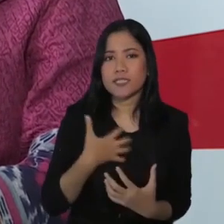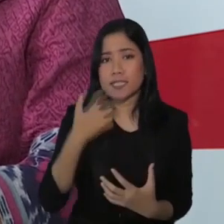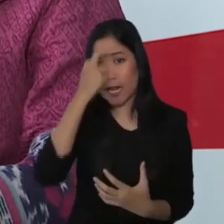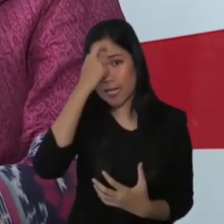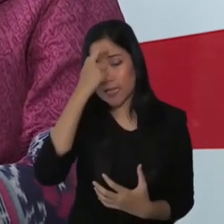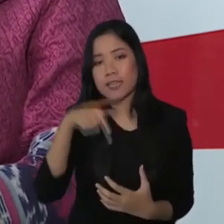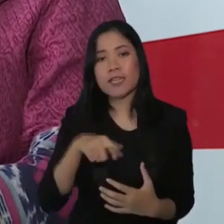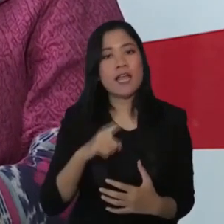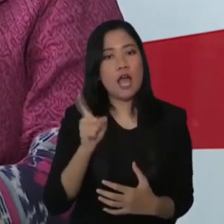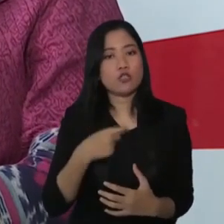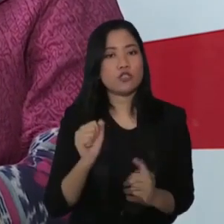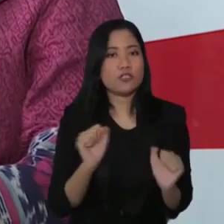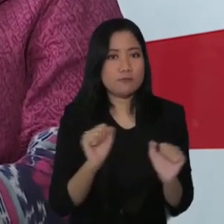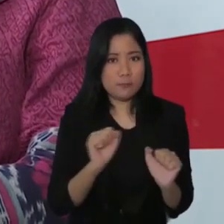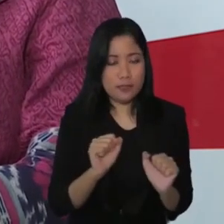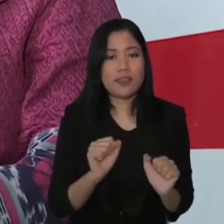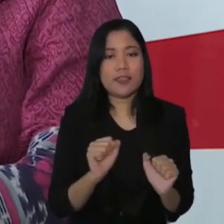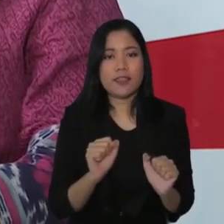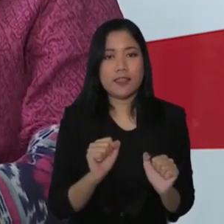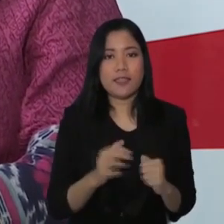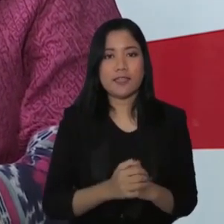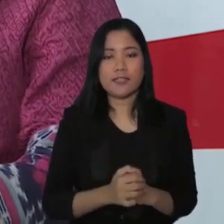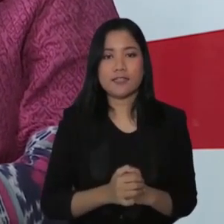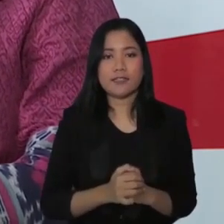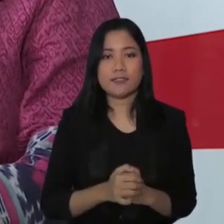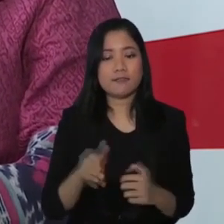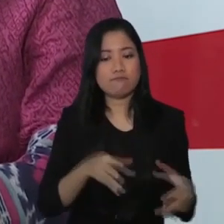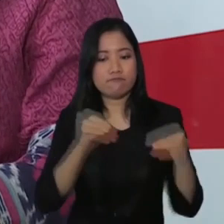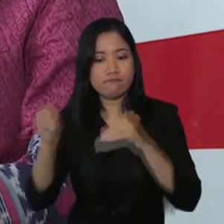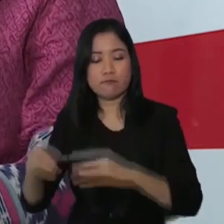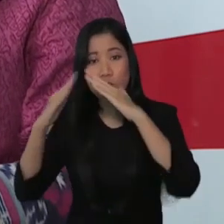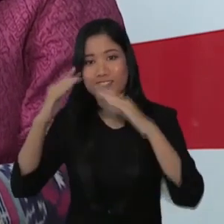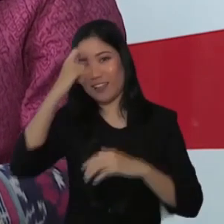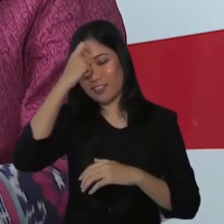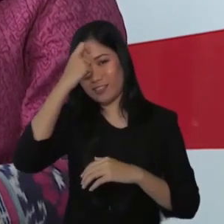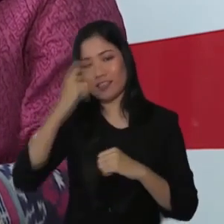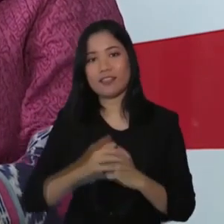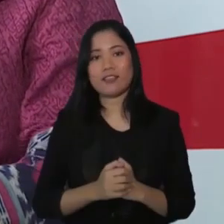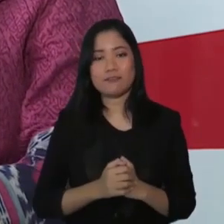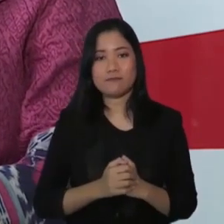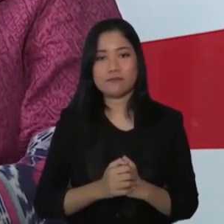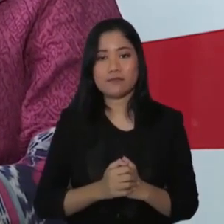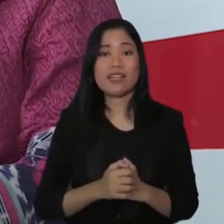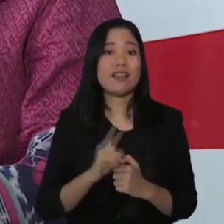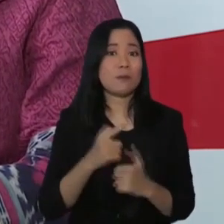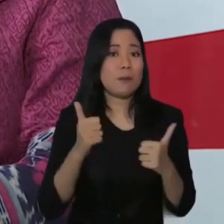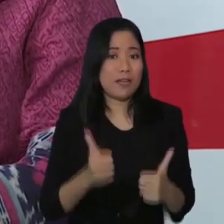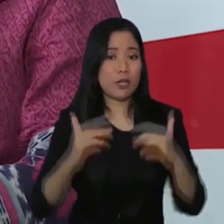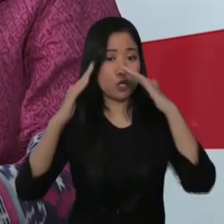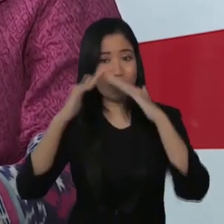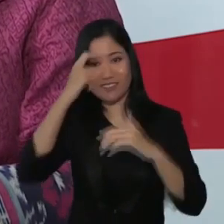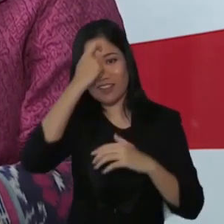kita lakukan penatalaksanaan di dalam rumah sakit rujukan. Jadi sebaiknya memang rumah sakit rujukan